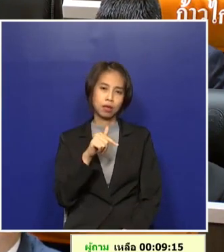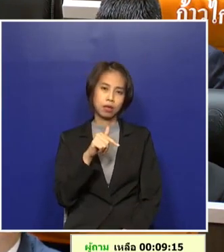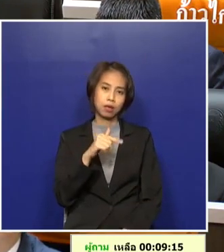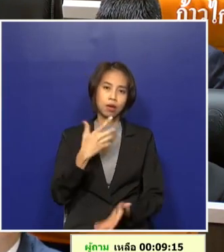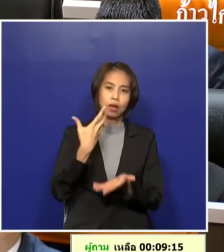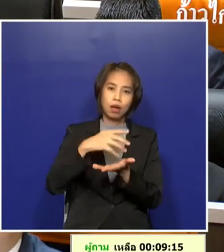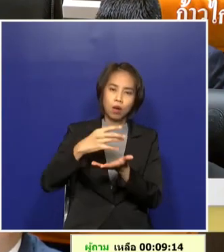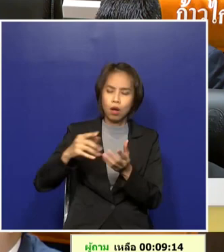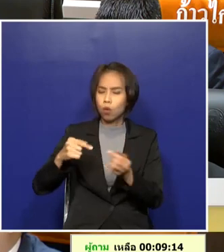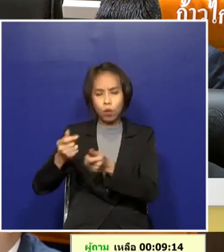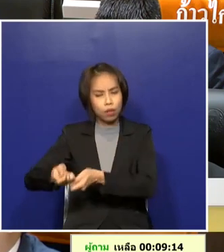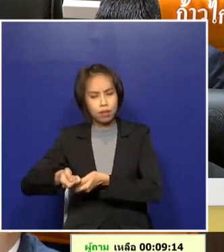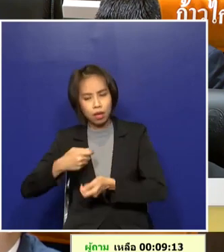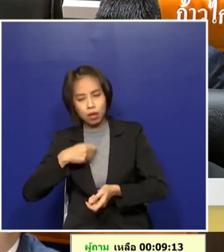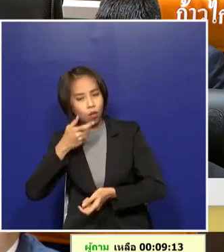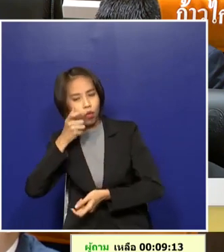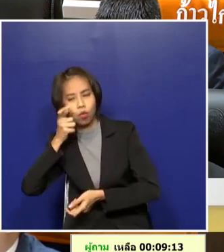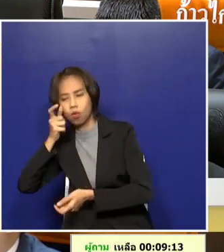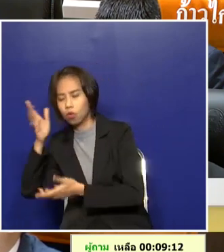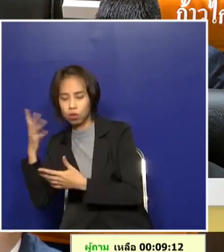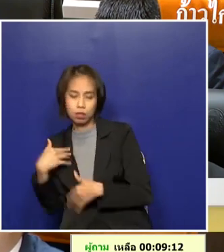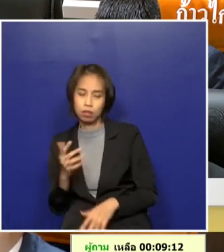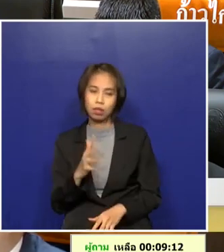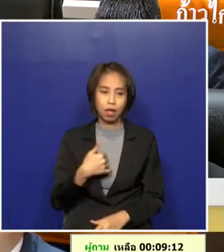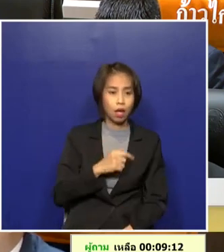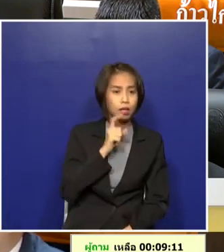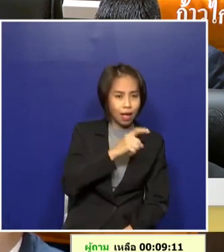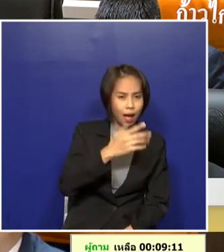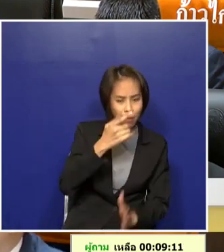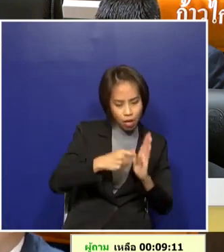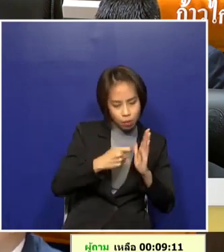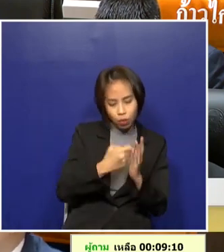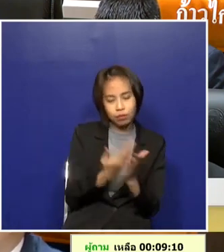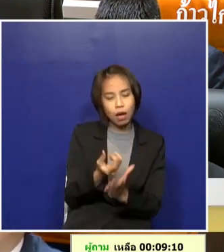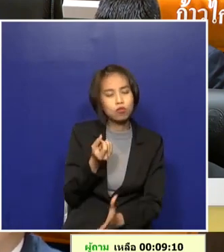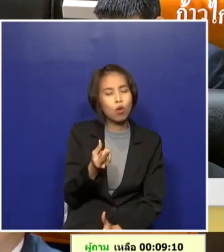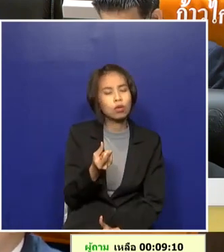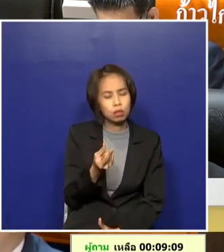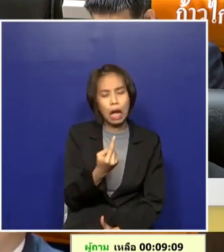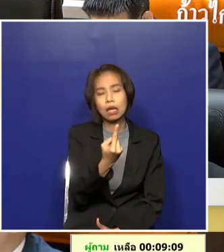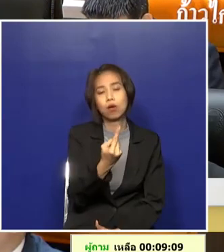ไปกระทรวงเกษตรอะไรเลยนะครับก็จริงๆก็แค่ถามว่าทำไมไม่ให้เงินสดนะครับก็ได้คำตอบมาว่า